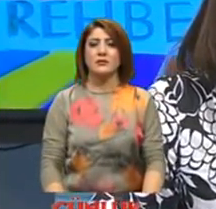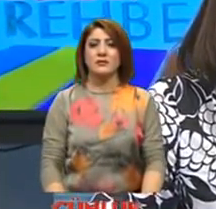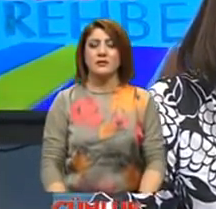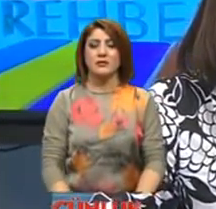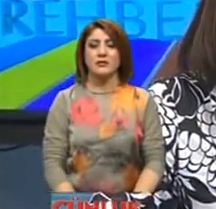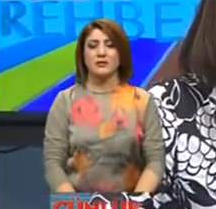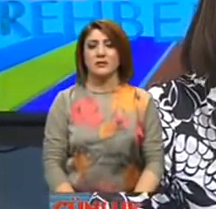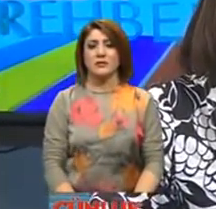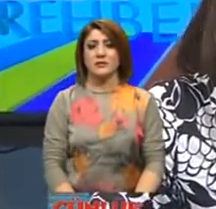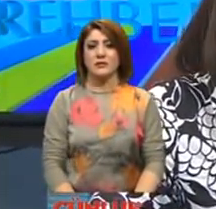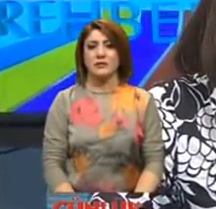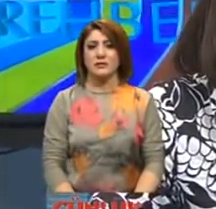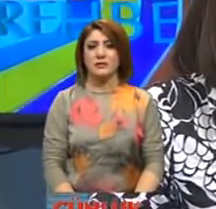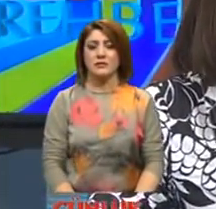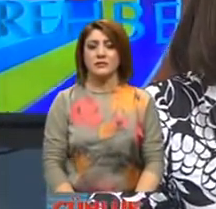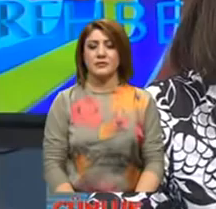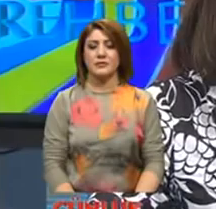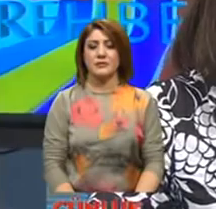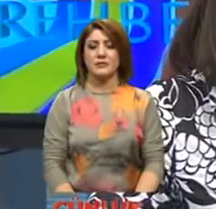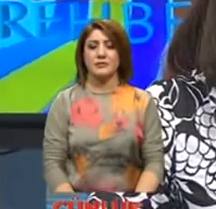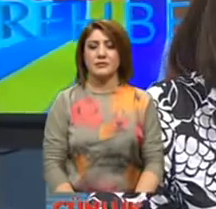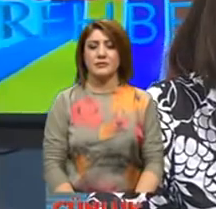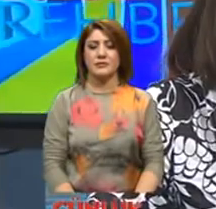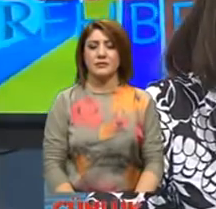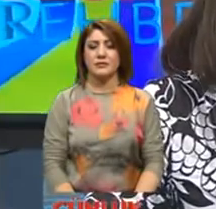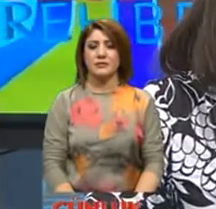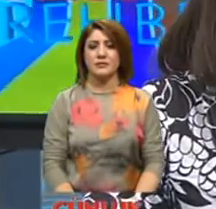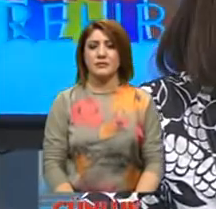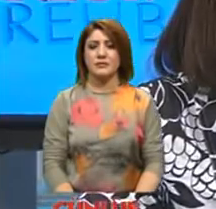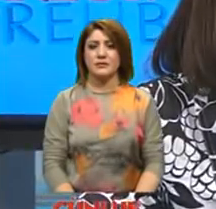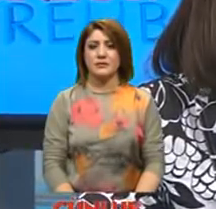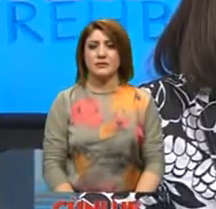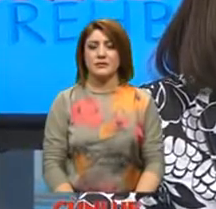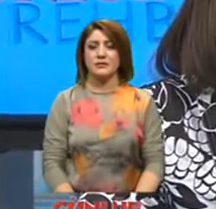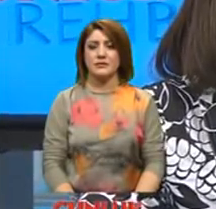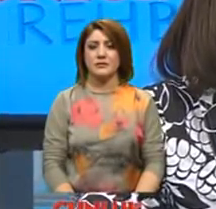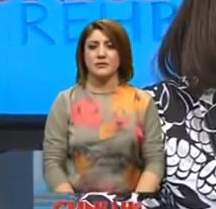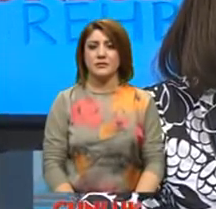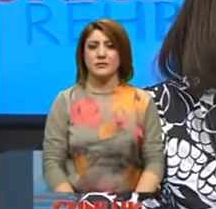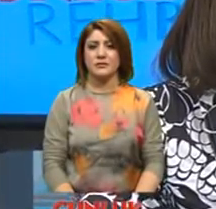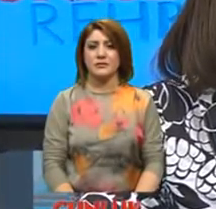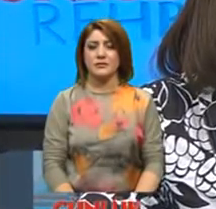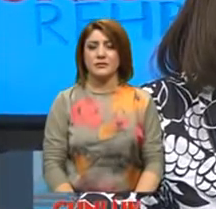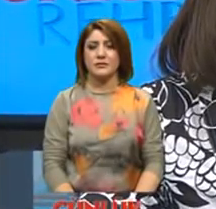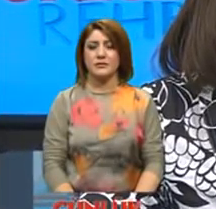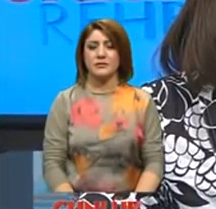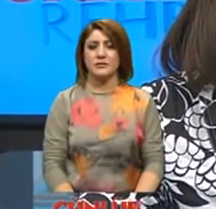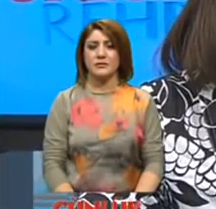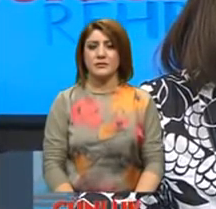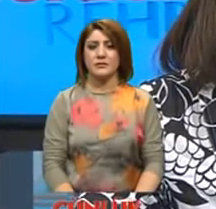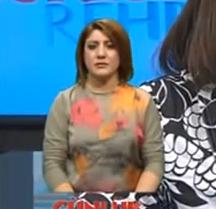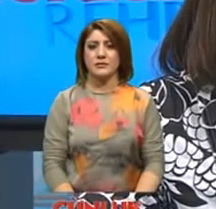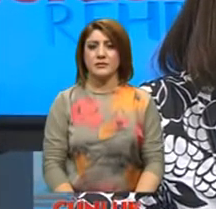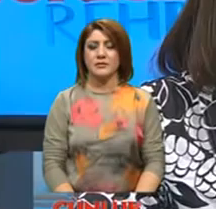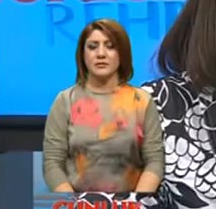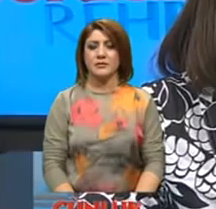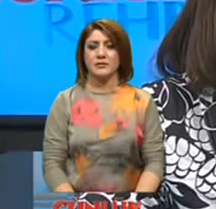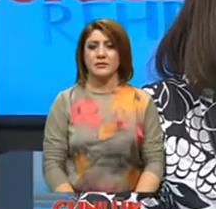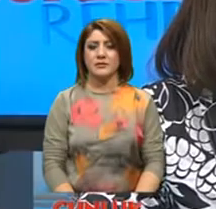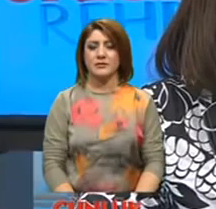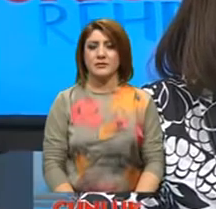in the first year of life, although the children cannot speak themselves, they understand already a lot from their language. And they make